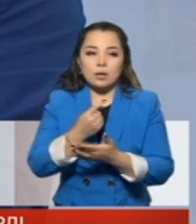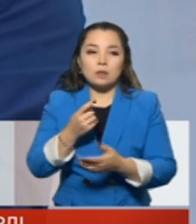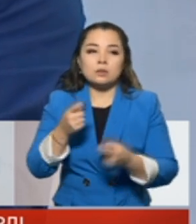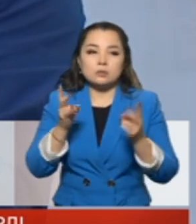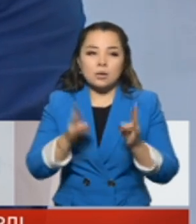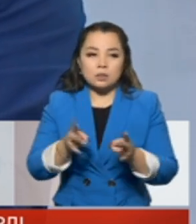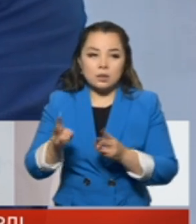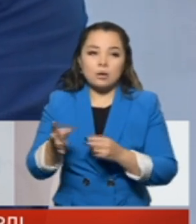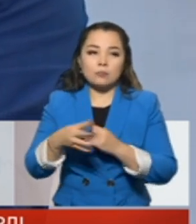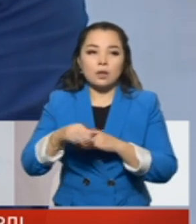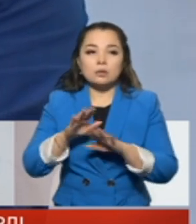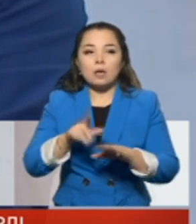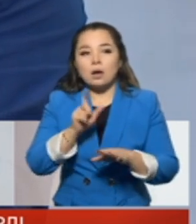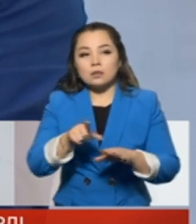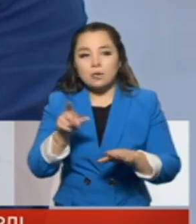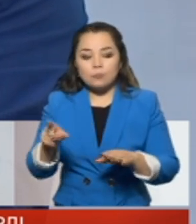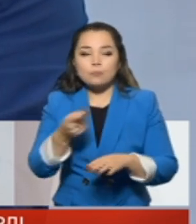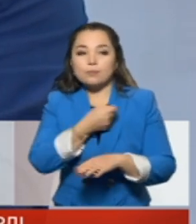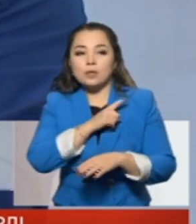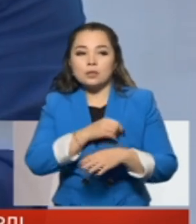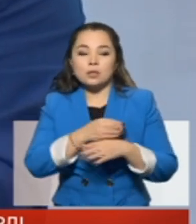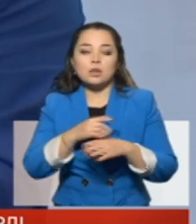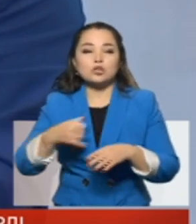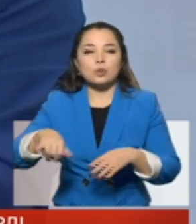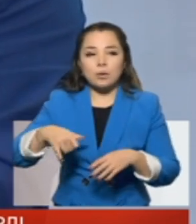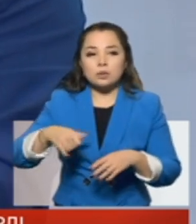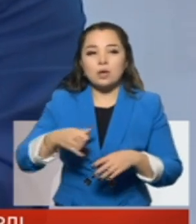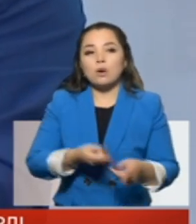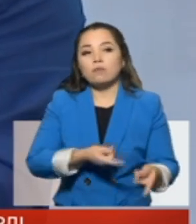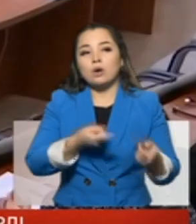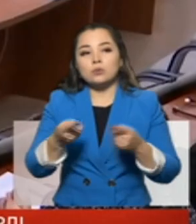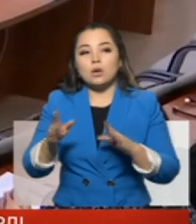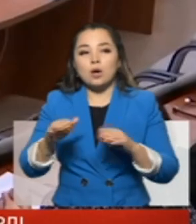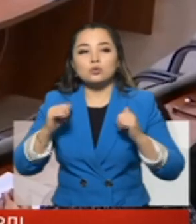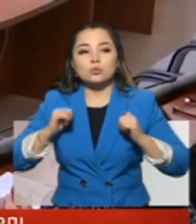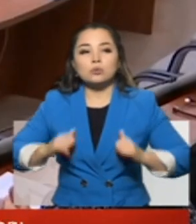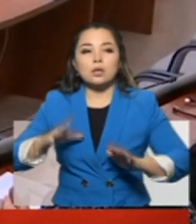шеккен халыққа арналған медициналық чемодандар мен эвакуациялық рюкзактар енгізілді.